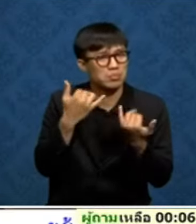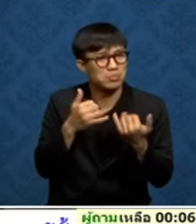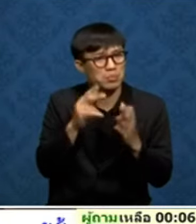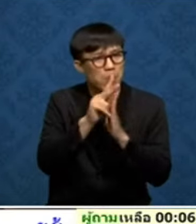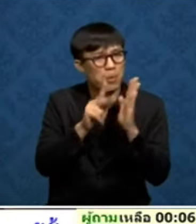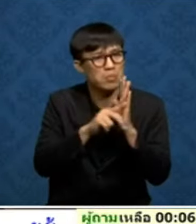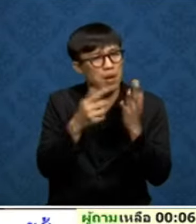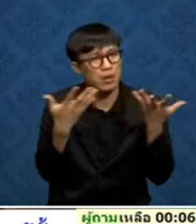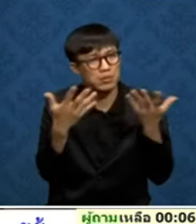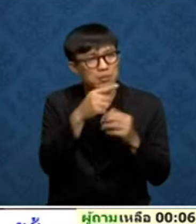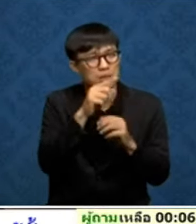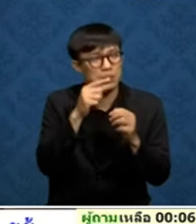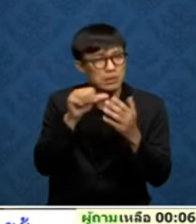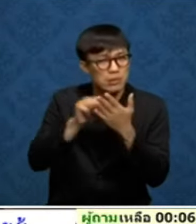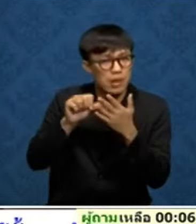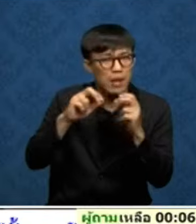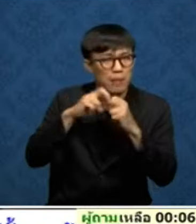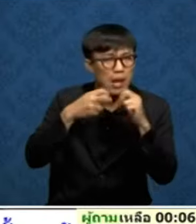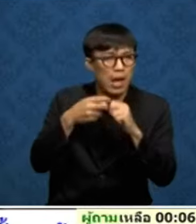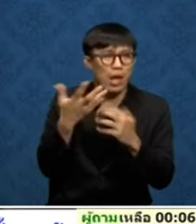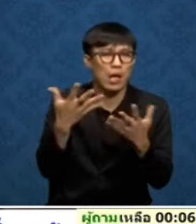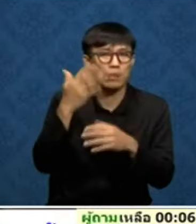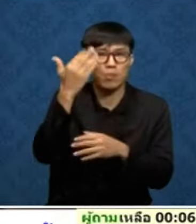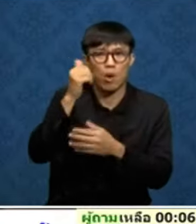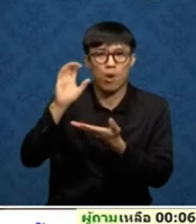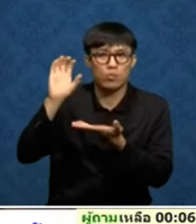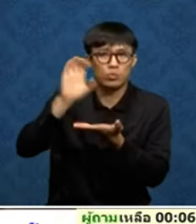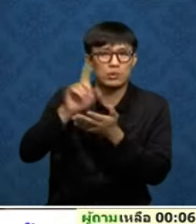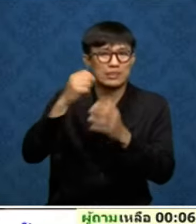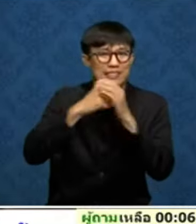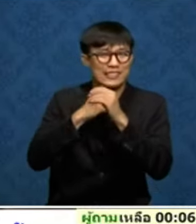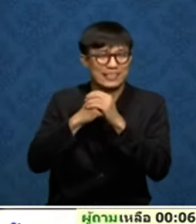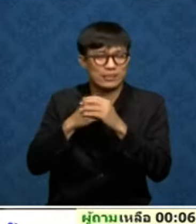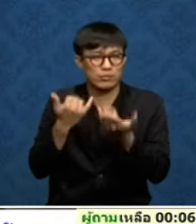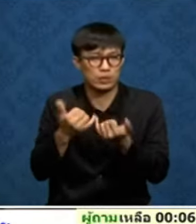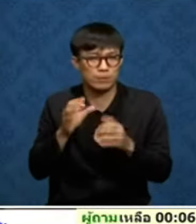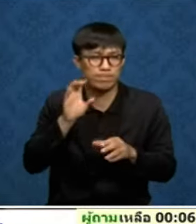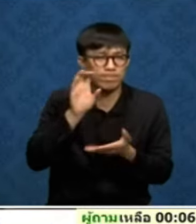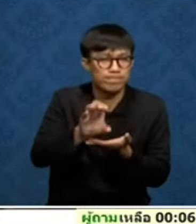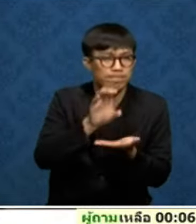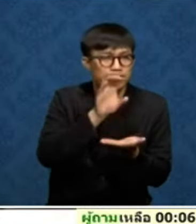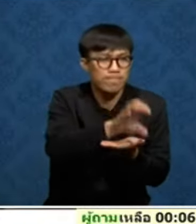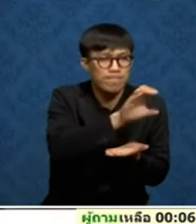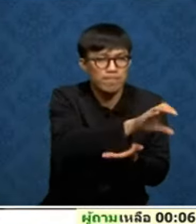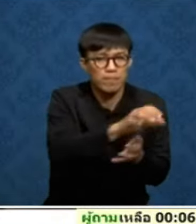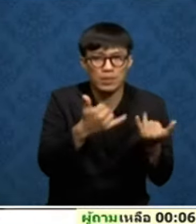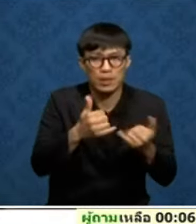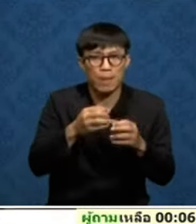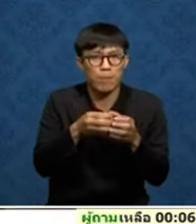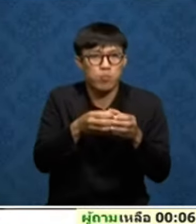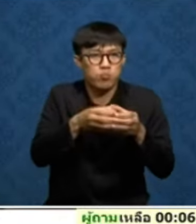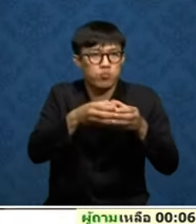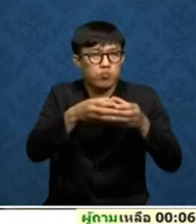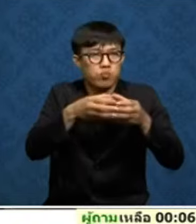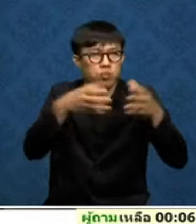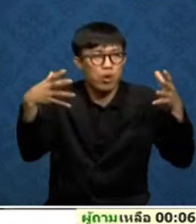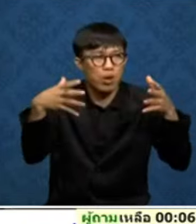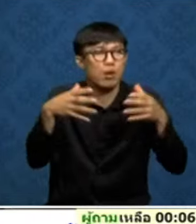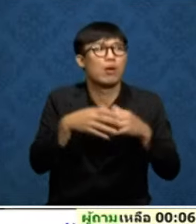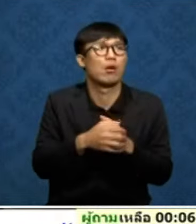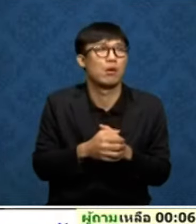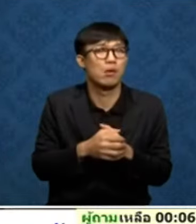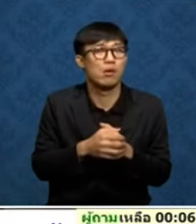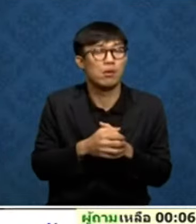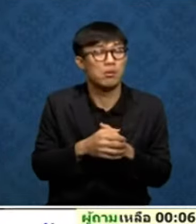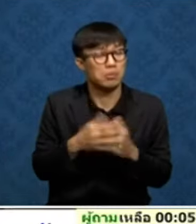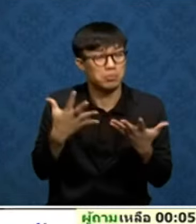กับนายทุนจีนเหล่านี้ที่เข้ามาเพราะมันมากขึ้นมากขึ้นทุกวันและเรื่องผิดกฎหมายก็มีมากขึ้นมากขึ้นทุกวันจะยึดทรัพย์ยึดโรง